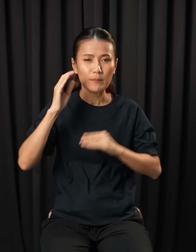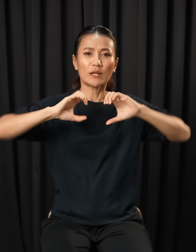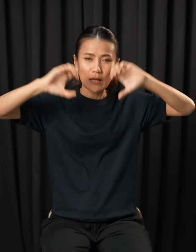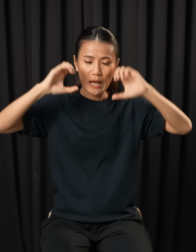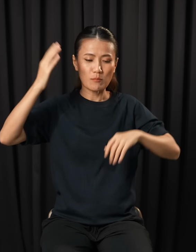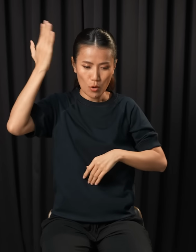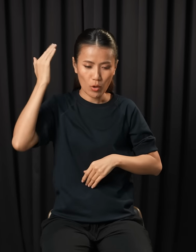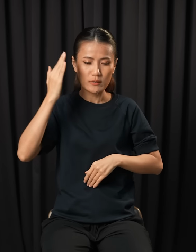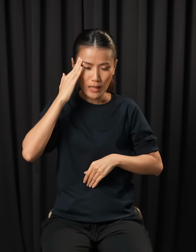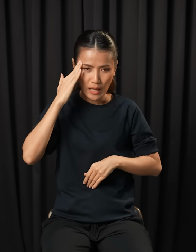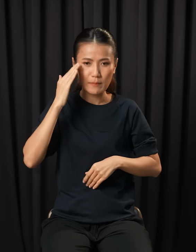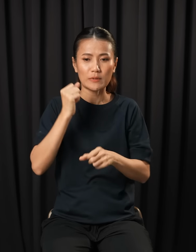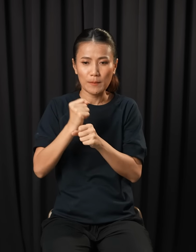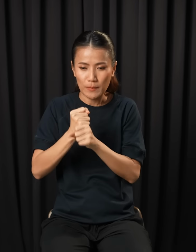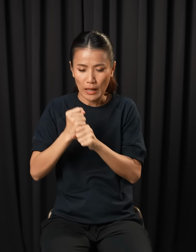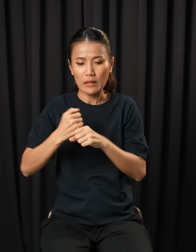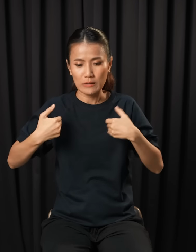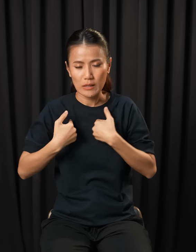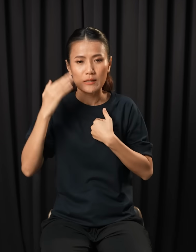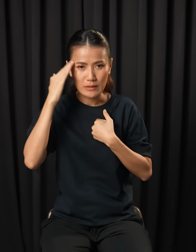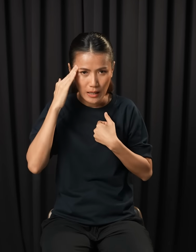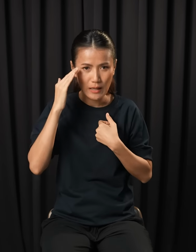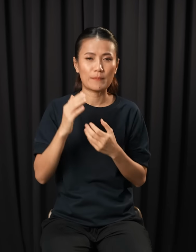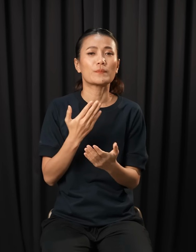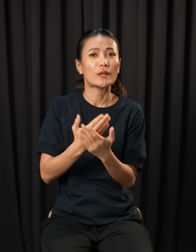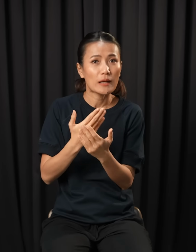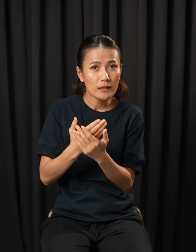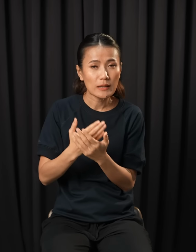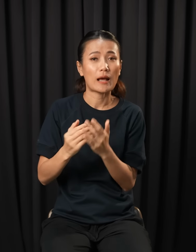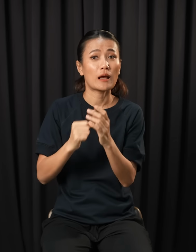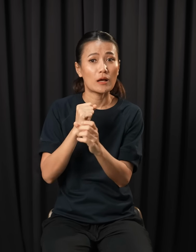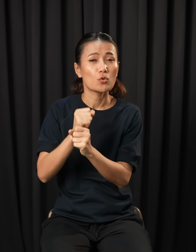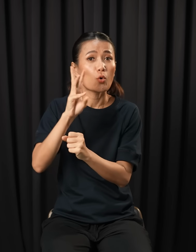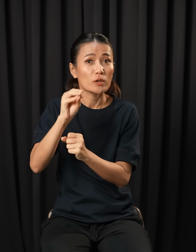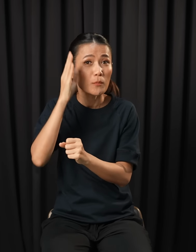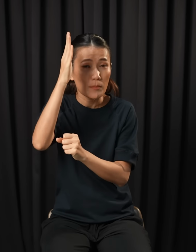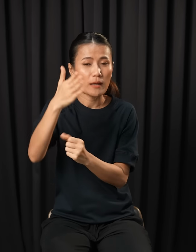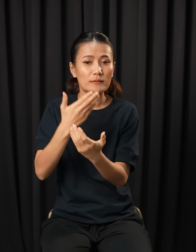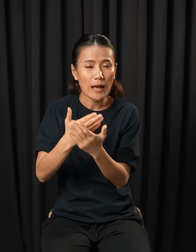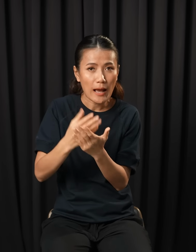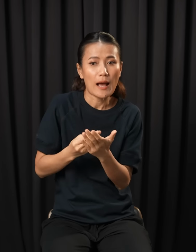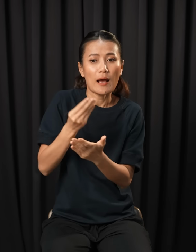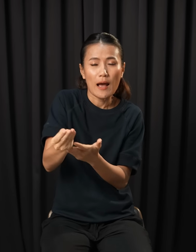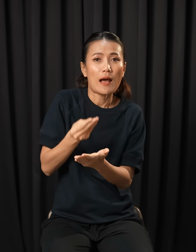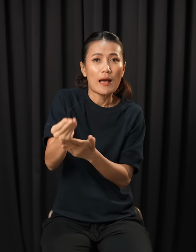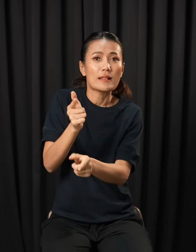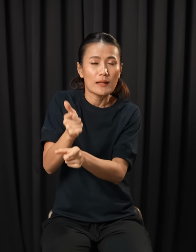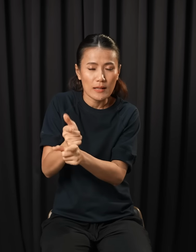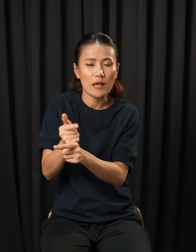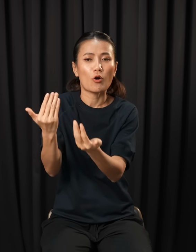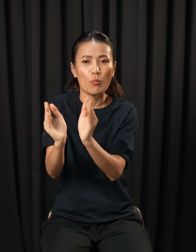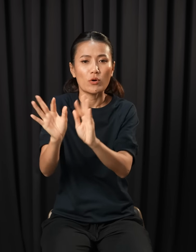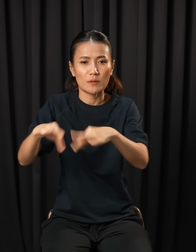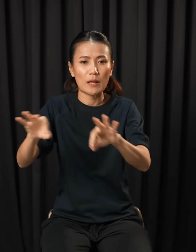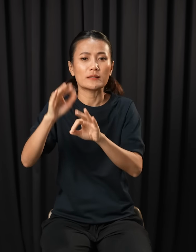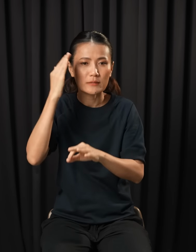กลนะครับเพราะฉะนั้นผมเองในอดีตข้าราชการเนี่ยเข้าใจความเสียสละของพี่น้องข้าราชการว่าต้องทำงานเหนื่อยแค่ไหนแล้วก็เข้าใจว่าบำนาญสำคัญกับครอบครัวท่